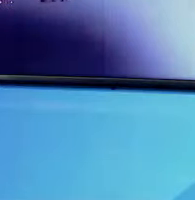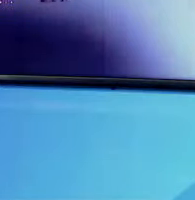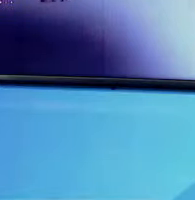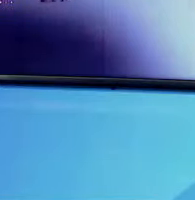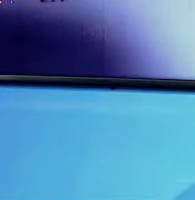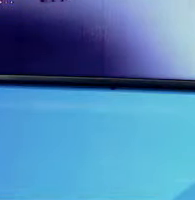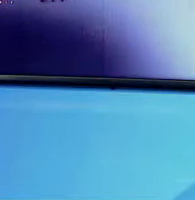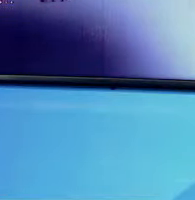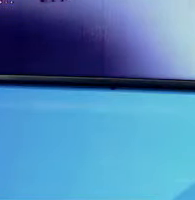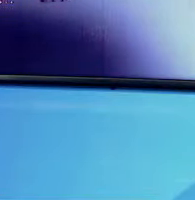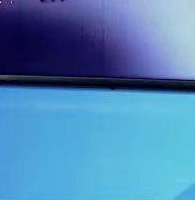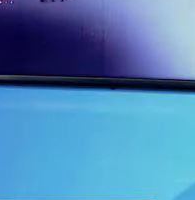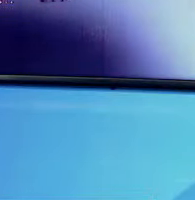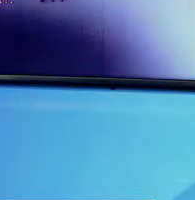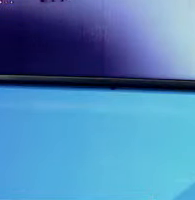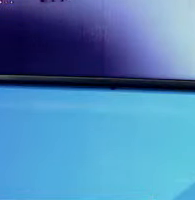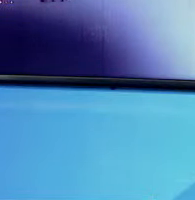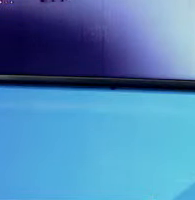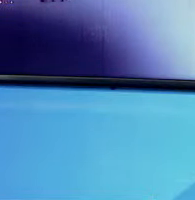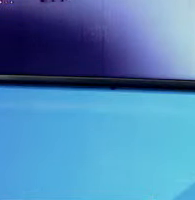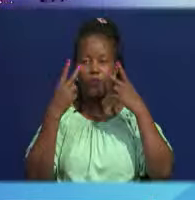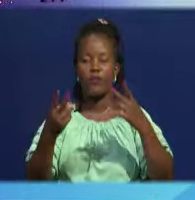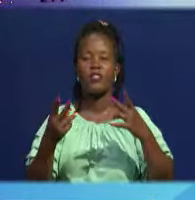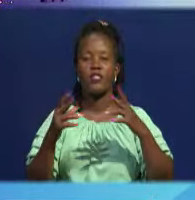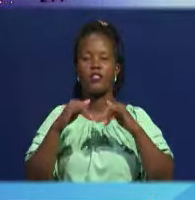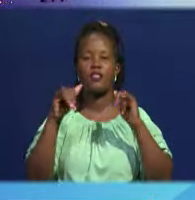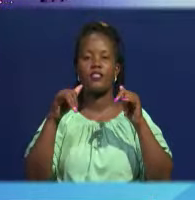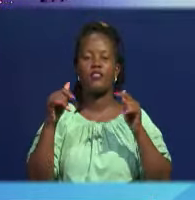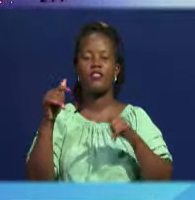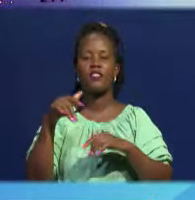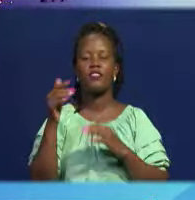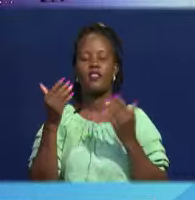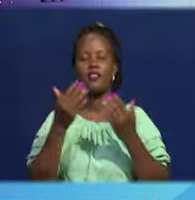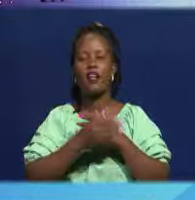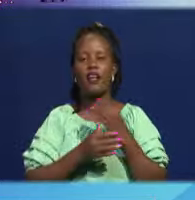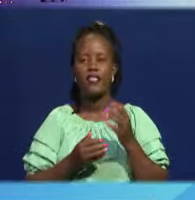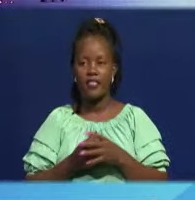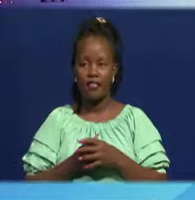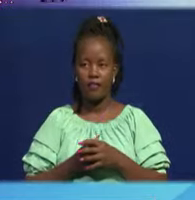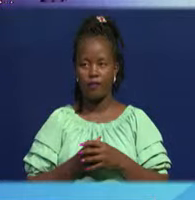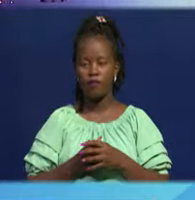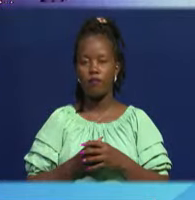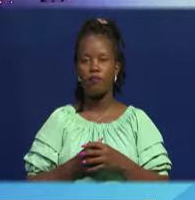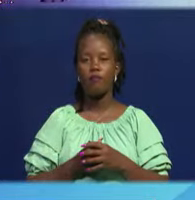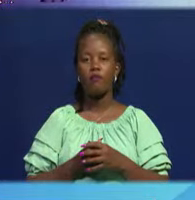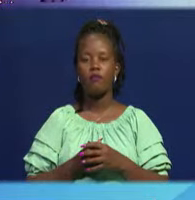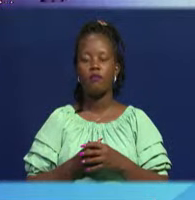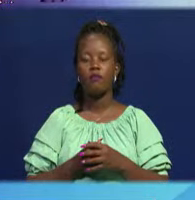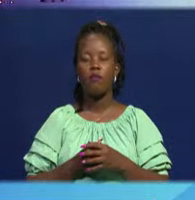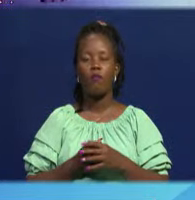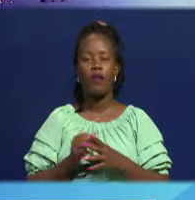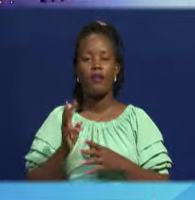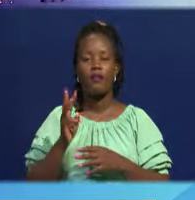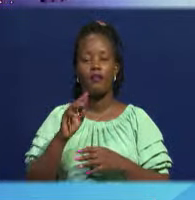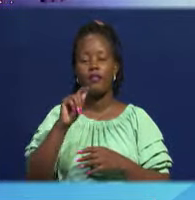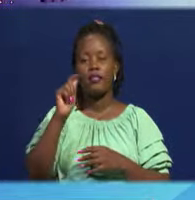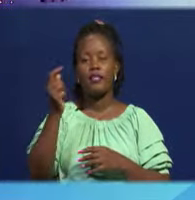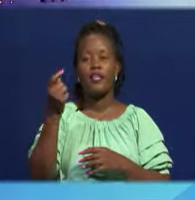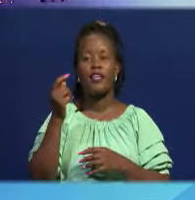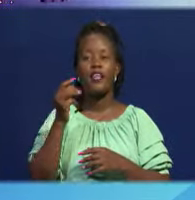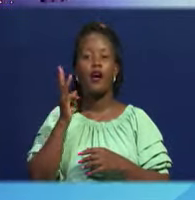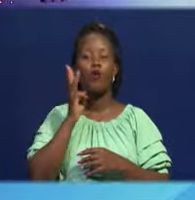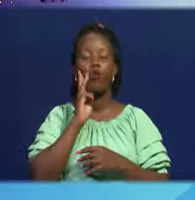Na mshukrani kwa kuendelea kutizama Dira ya Magwiji usiku wa leo. Mwenyekiti wa shirika la Kenya Water Towers Agency,